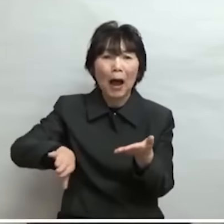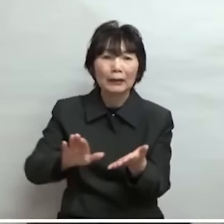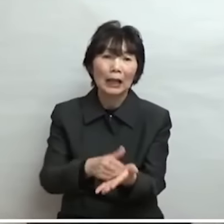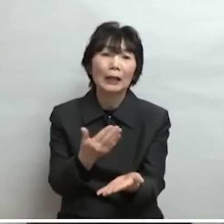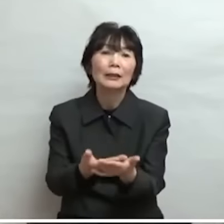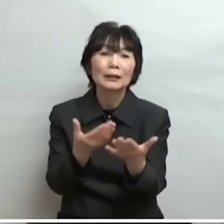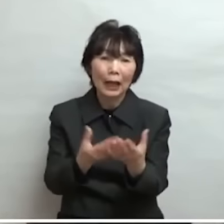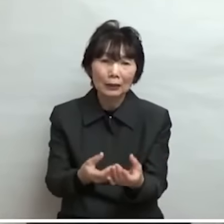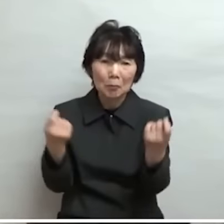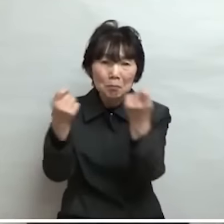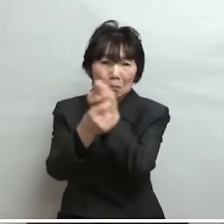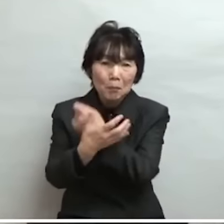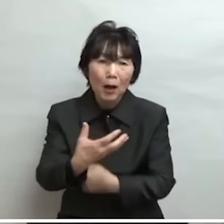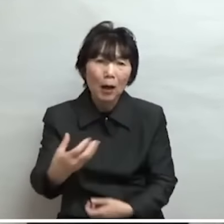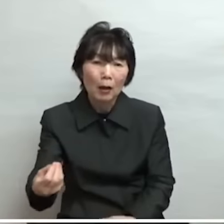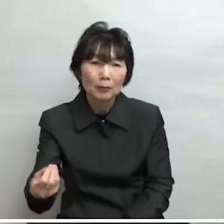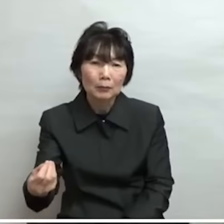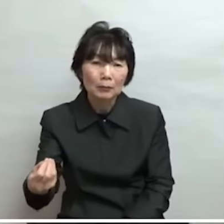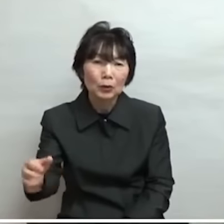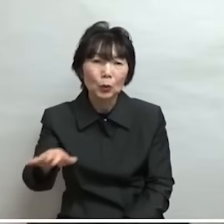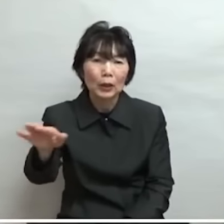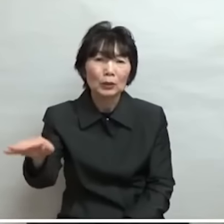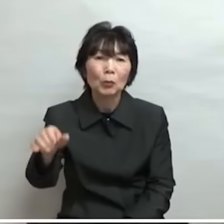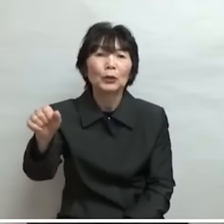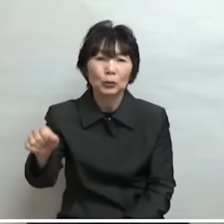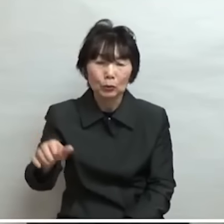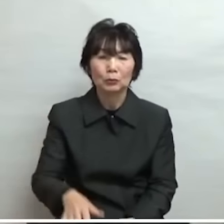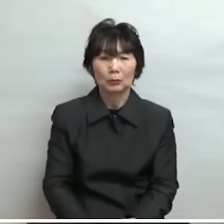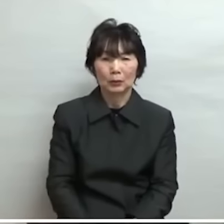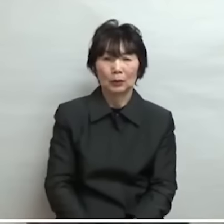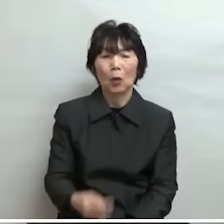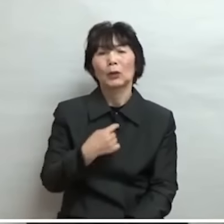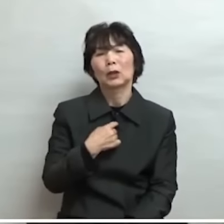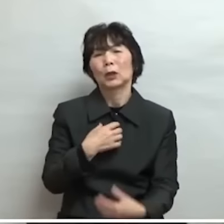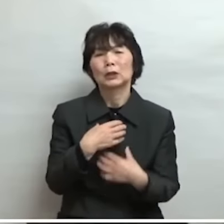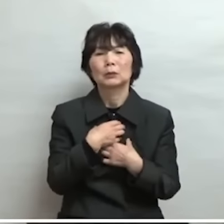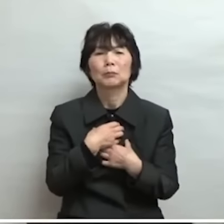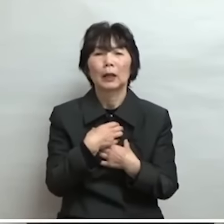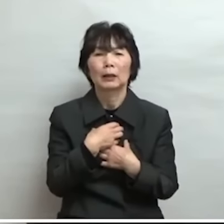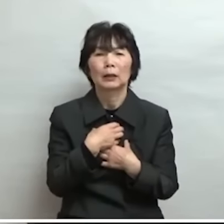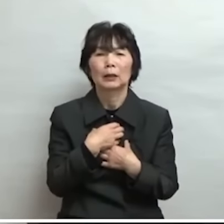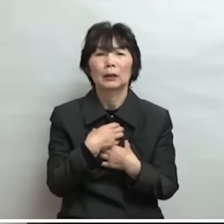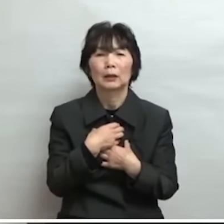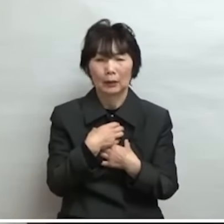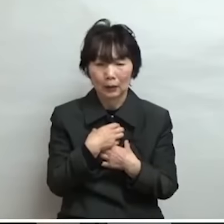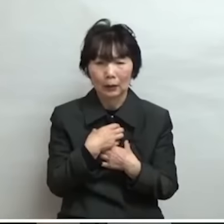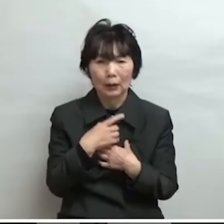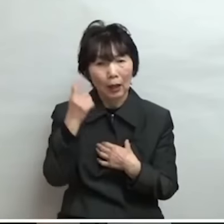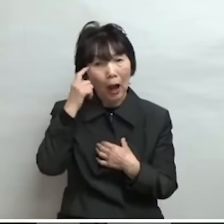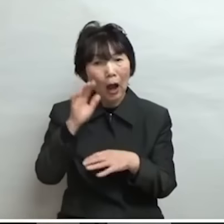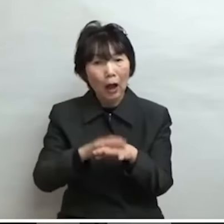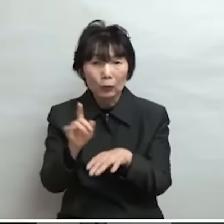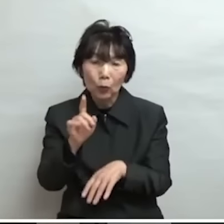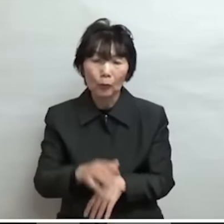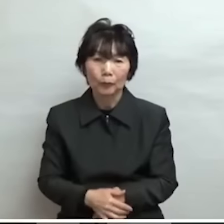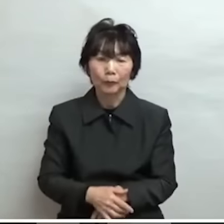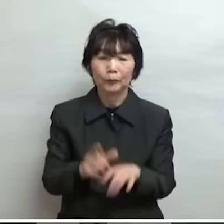というふうに受け止めるね、人も非常に多いと、私は非常にそれを危惧してるんですけど、知事はいかがですか。 その点